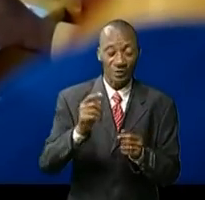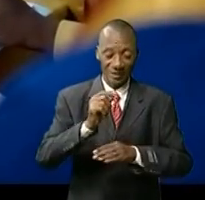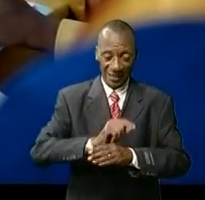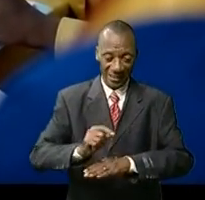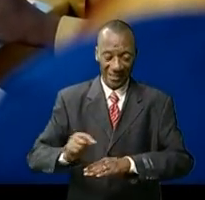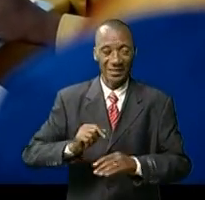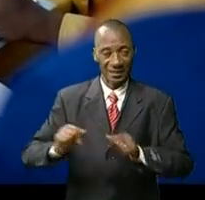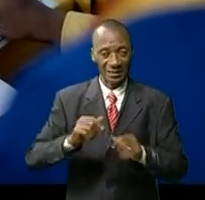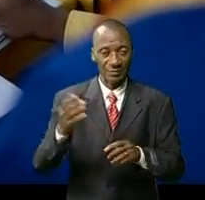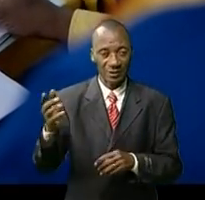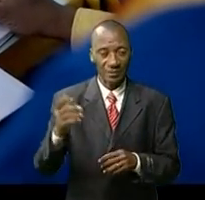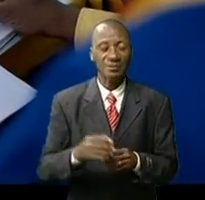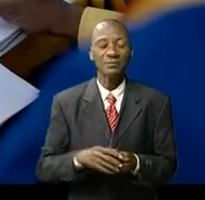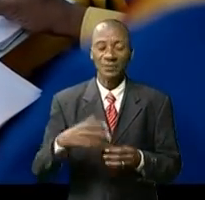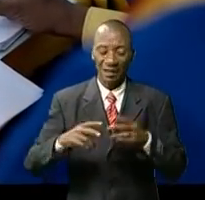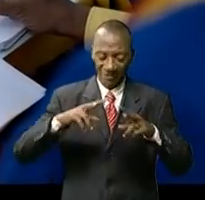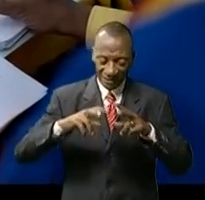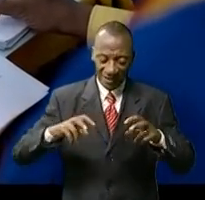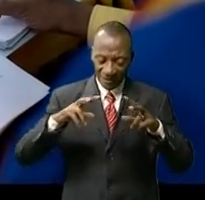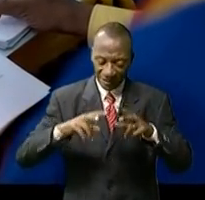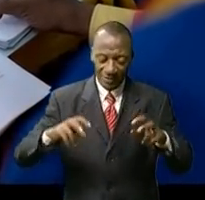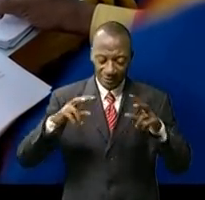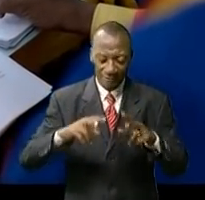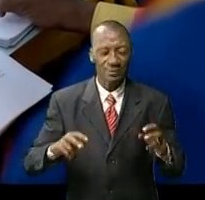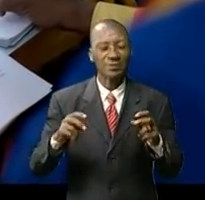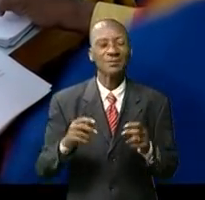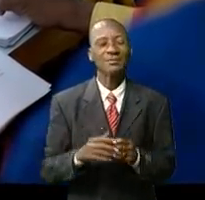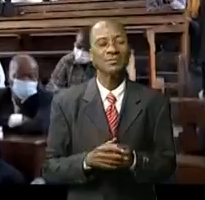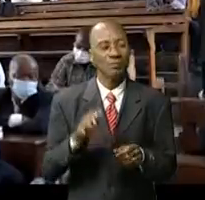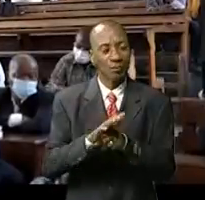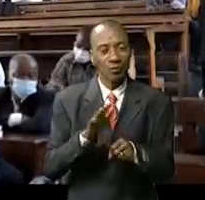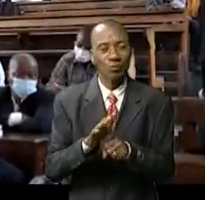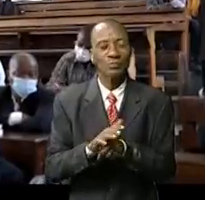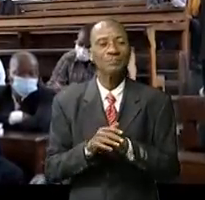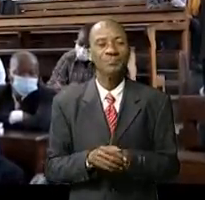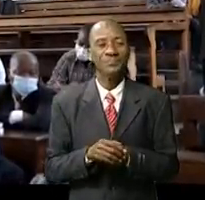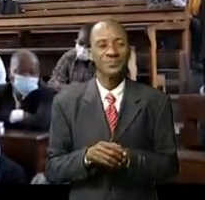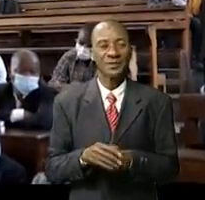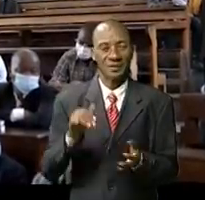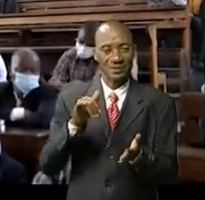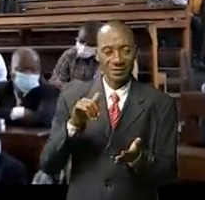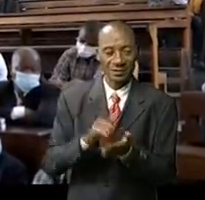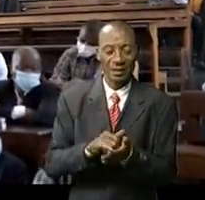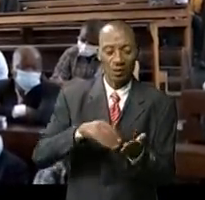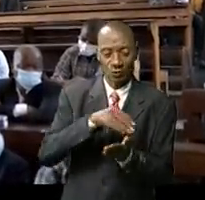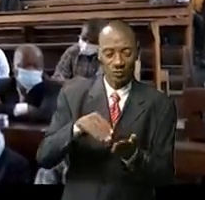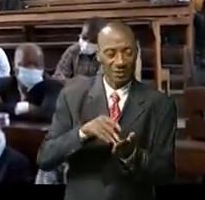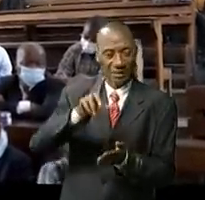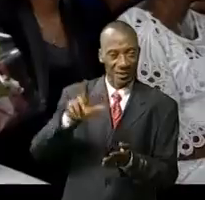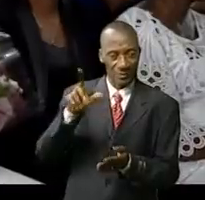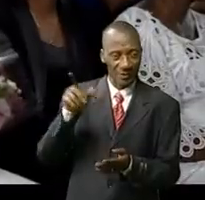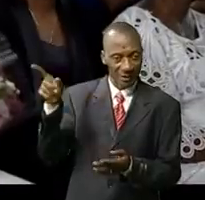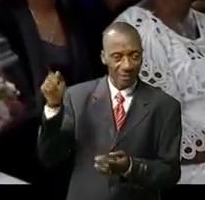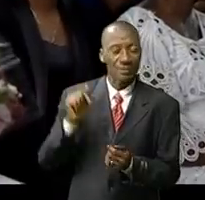cette recherche faite essentiellement sur la clientèle de la banque. Un sujet donc au centre du métier des banquiers. Après des